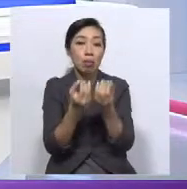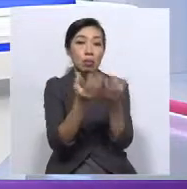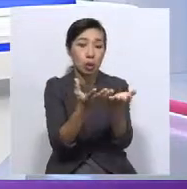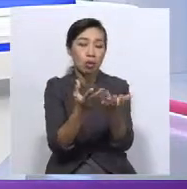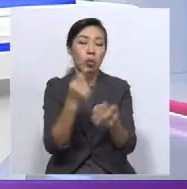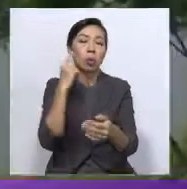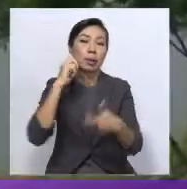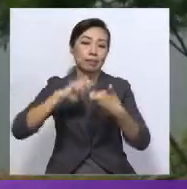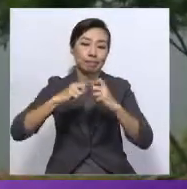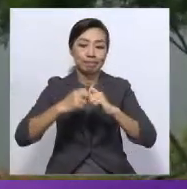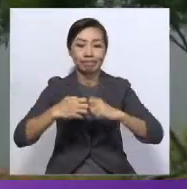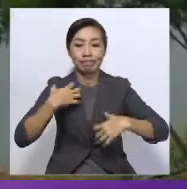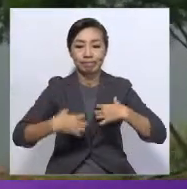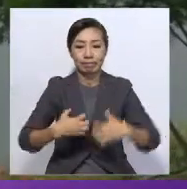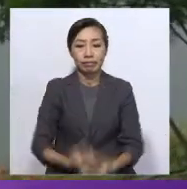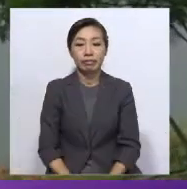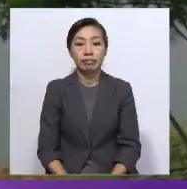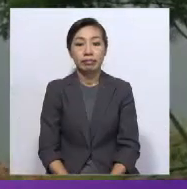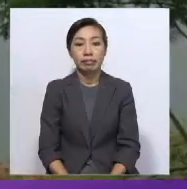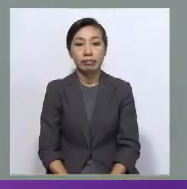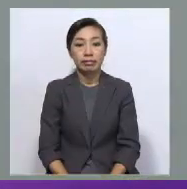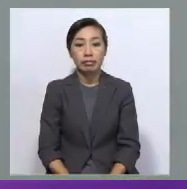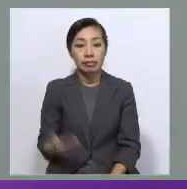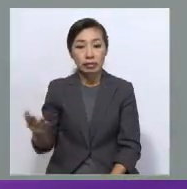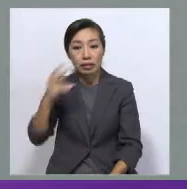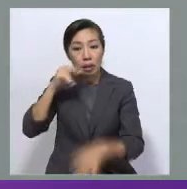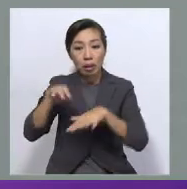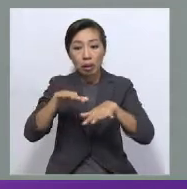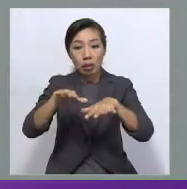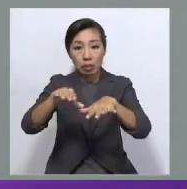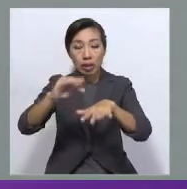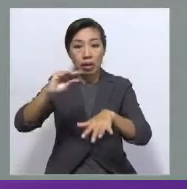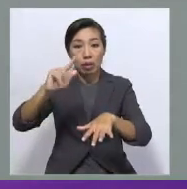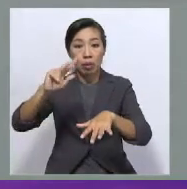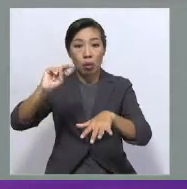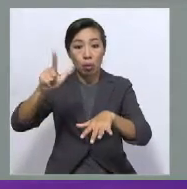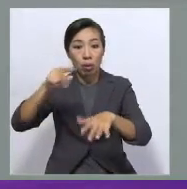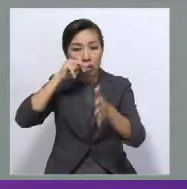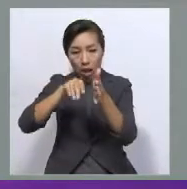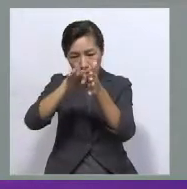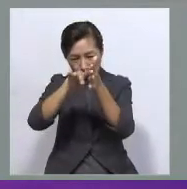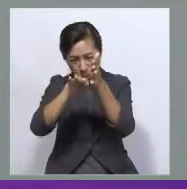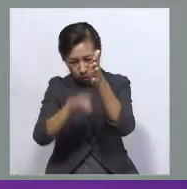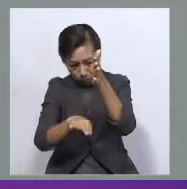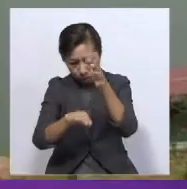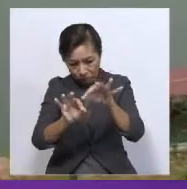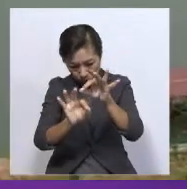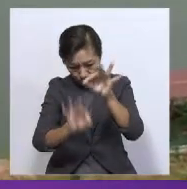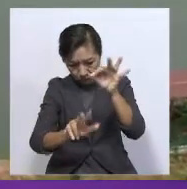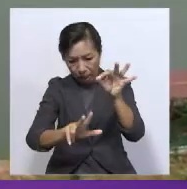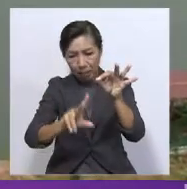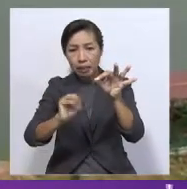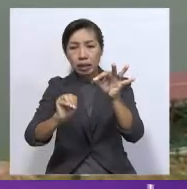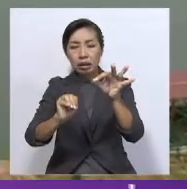ไทยลาวครับซึ่งล่าสุดนะครับระดับน้ำโขงที่จังหวัดบึงกาฬตอนนี้อยู่ที่3เมตร80เซนติเมตรนะครับ